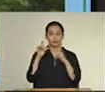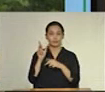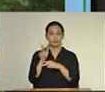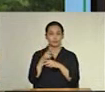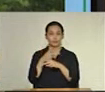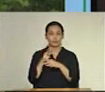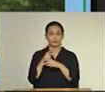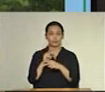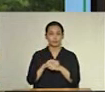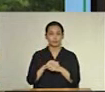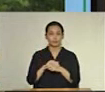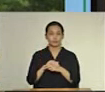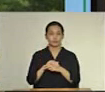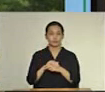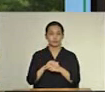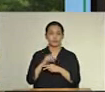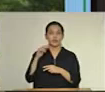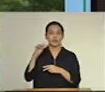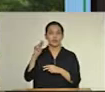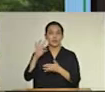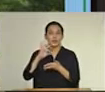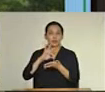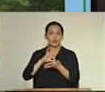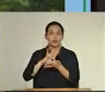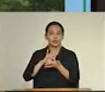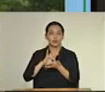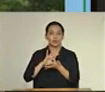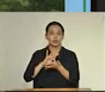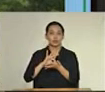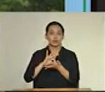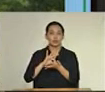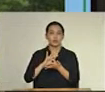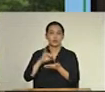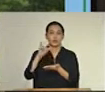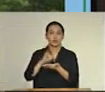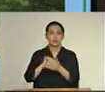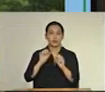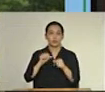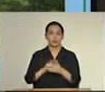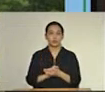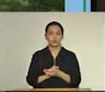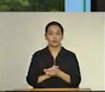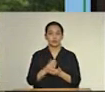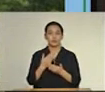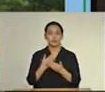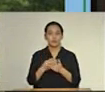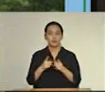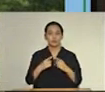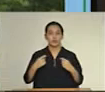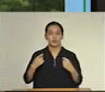ki çiplerini o'rnatish mumkin. Ve şu holatda yani organizmga, yani tirik organizm yoki o'sha